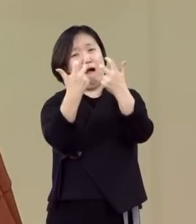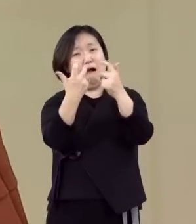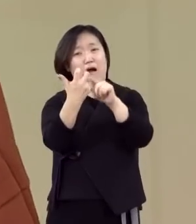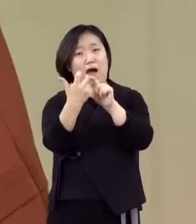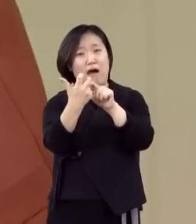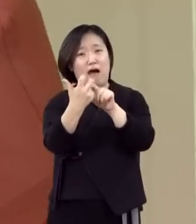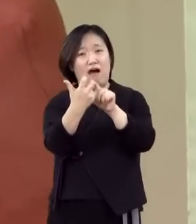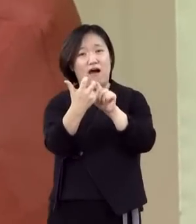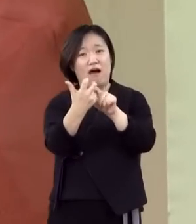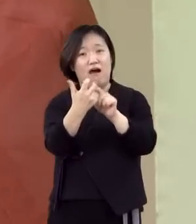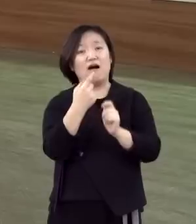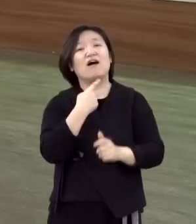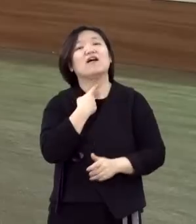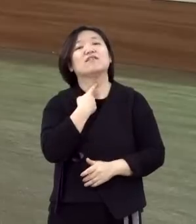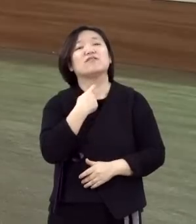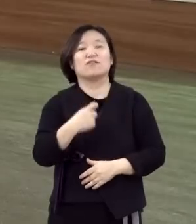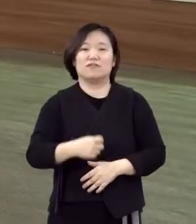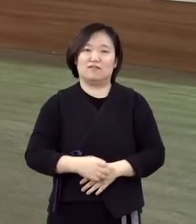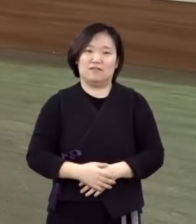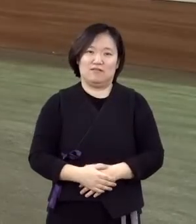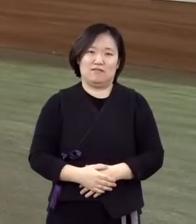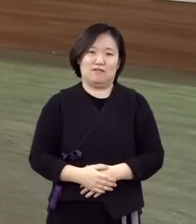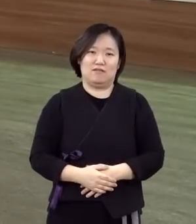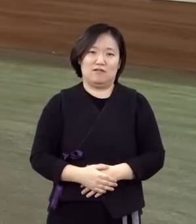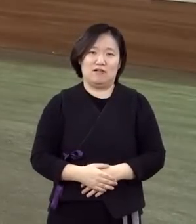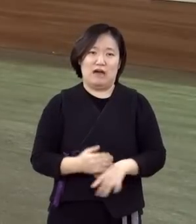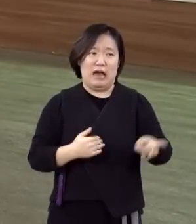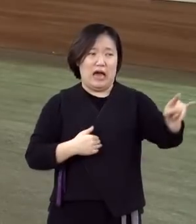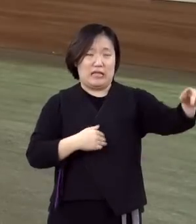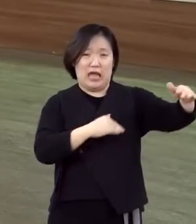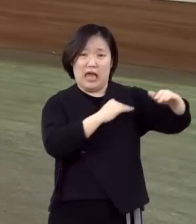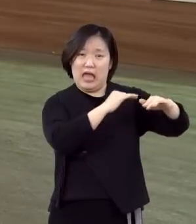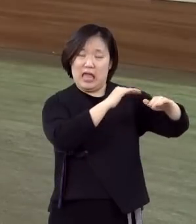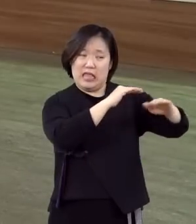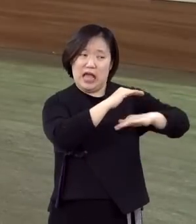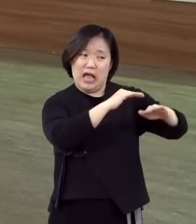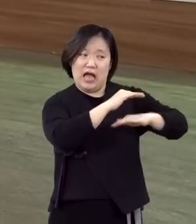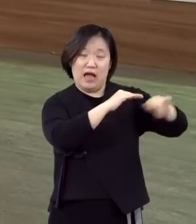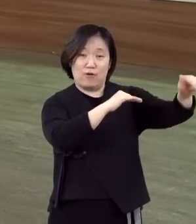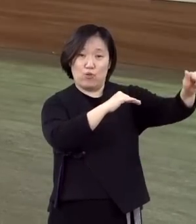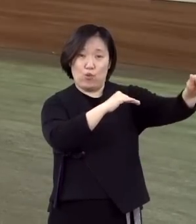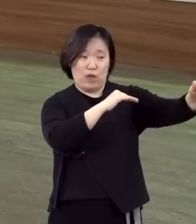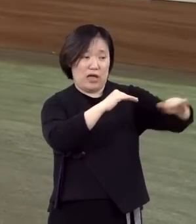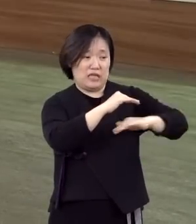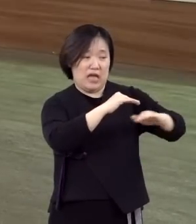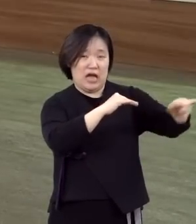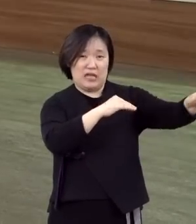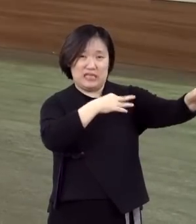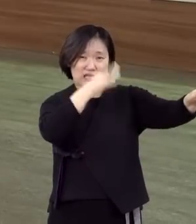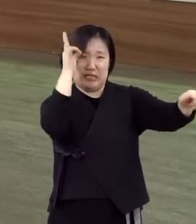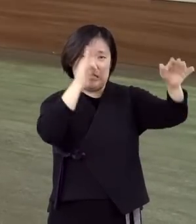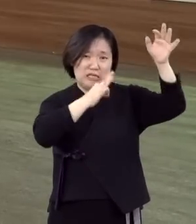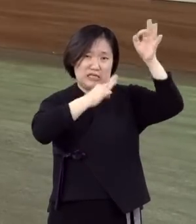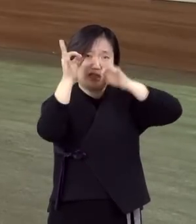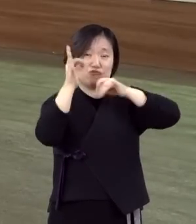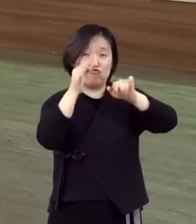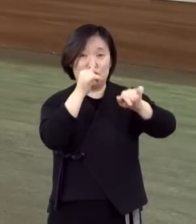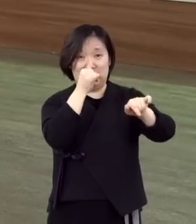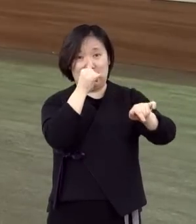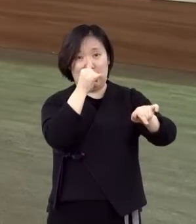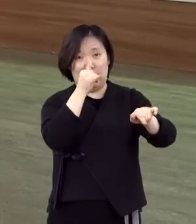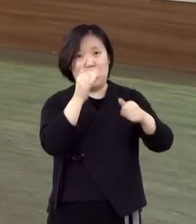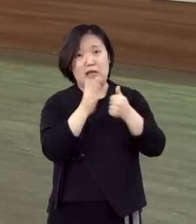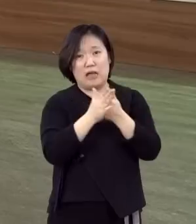교통사고에휘말렸습니다. 반대편차선운전자의실수